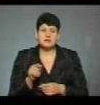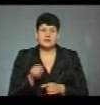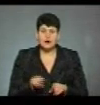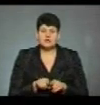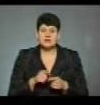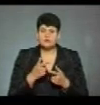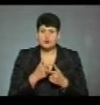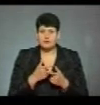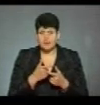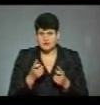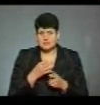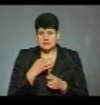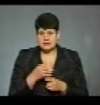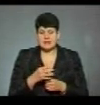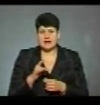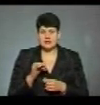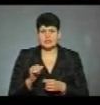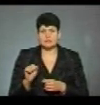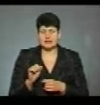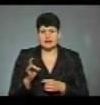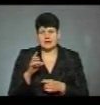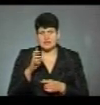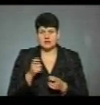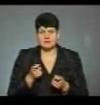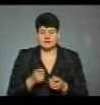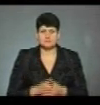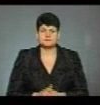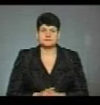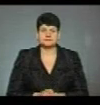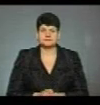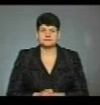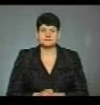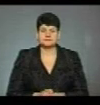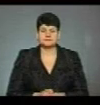також підтвердила речниця Теребовлянської райдержадміністрації Леся Дида.